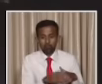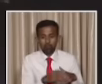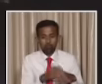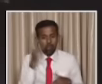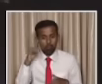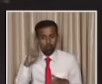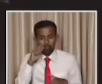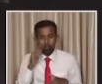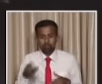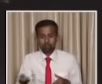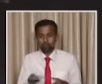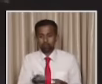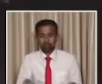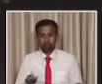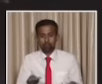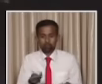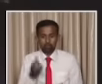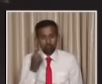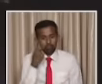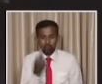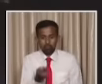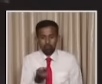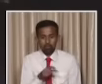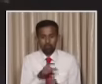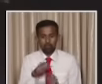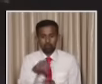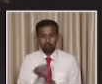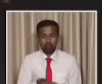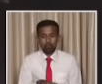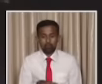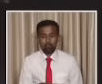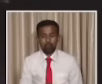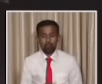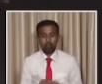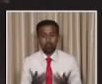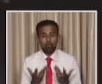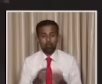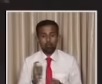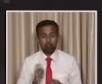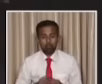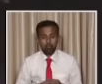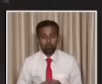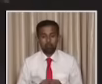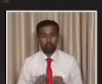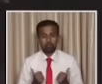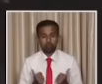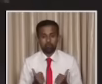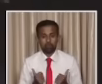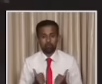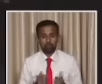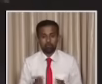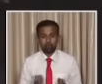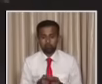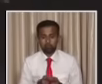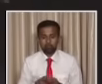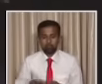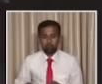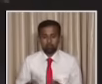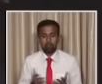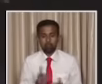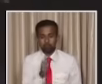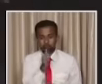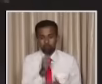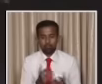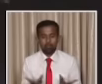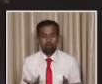අම්මා තාත්තාත් එක්ක නිකන් හිතලා බලන්න ඒ සංස්කෘතිය තුළ මේ මිනිස්සු මොන තරම් ප්‍රශ්නවල එක්ක ජීවත් වෙන්නේ වැසිකිලි පහසුකමක් නැහැ වතුර